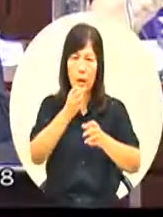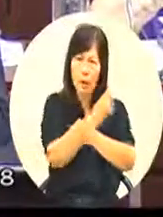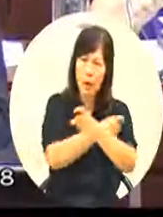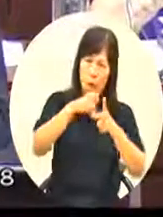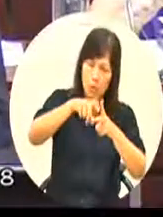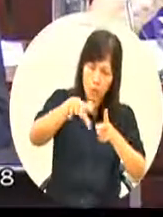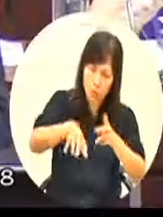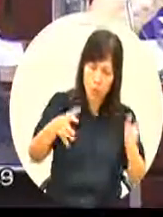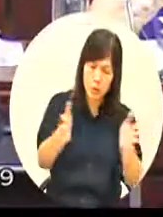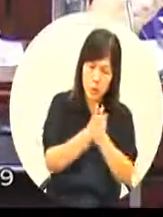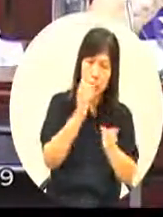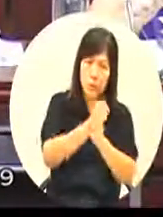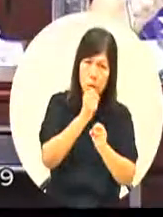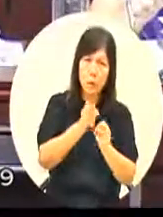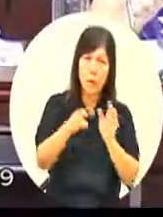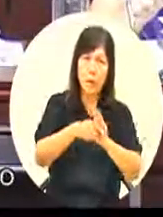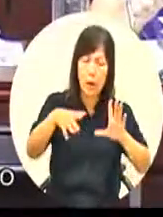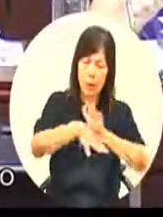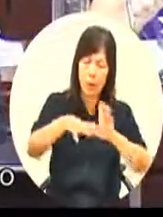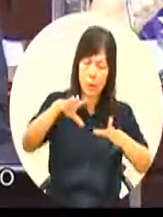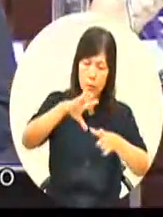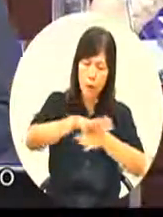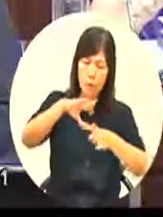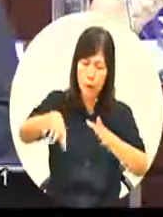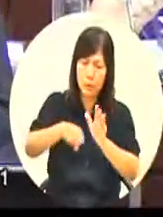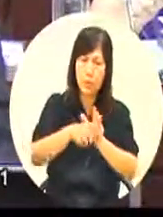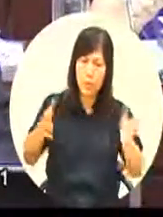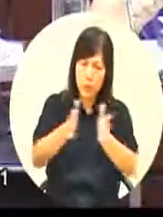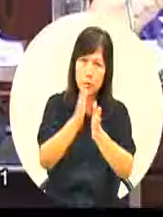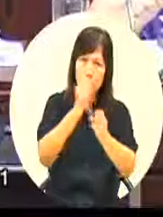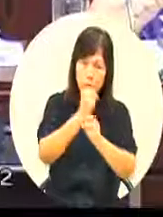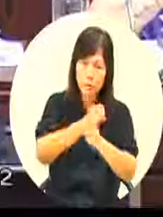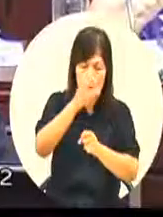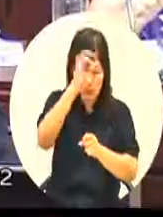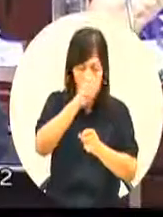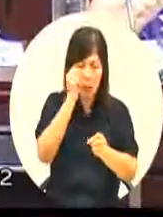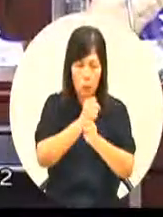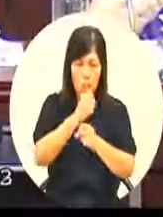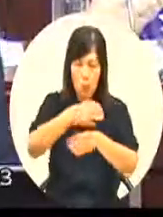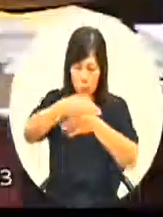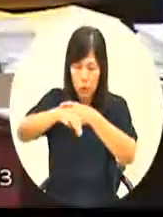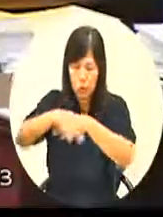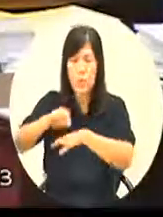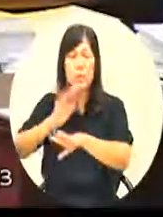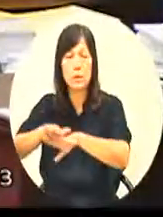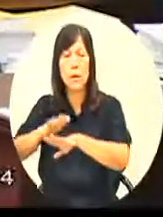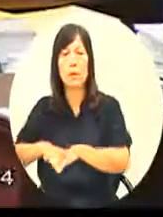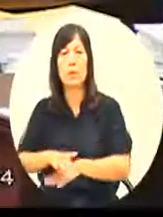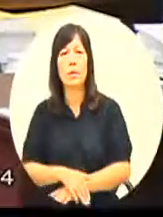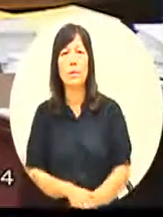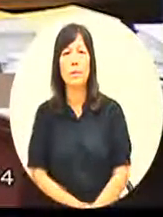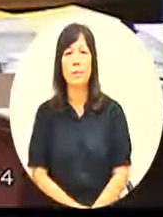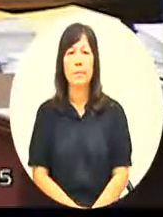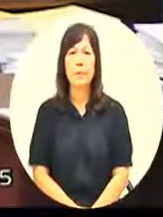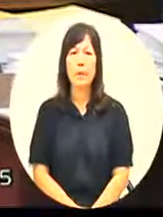想都需要，那文化局也需要合作，才找得出那些就业的机会啊。好，谢谢。